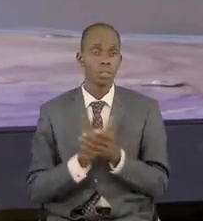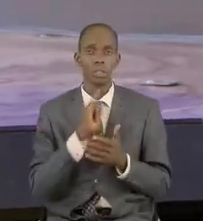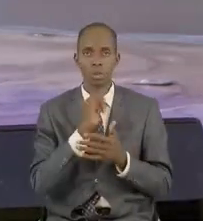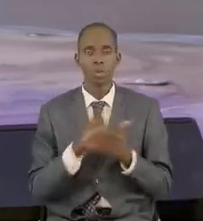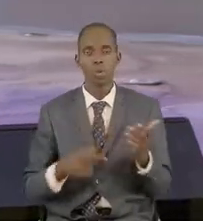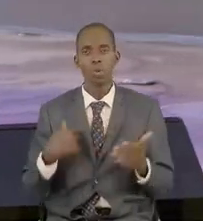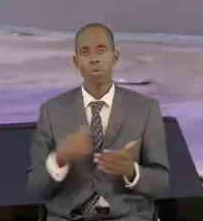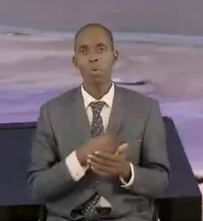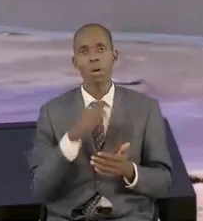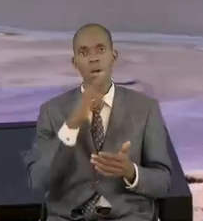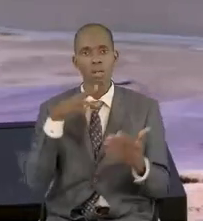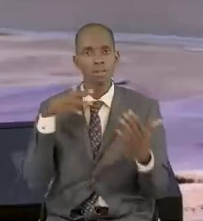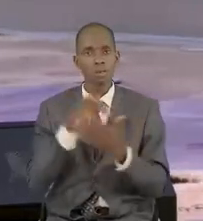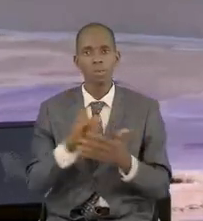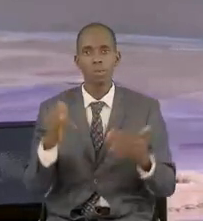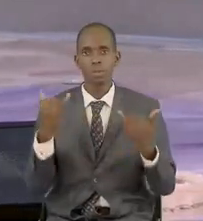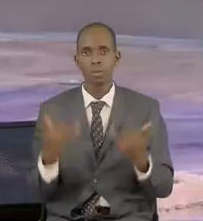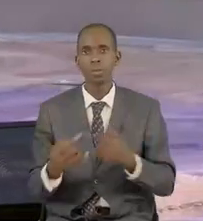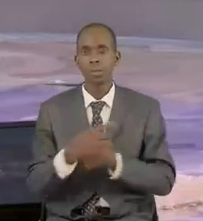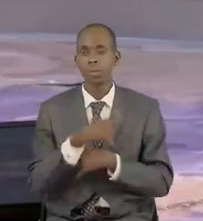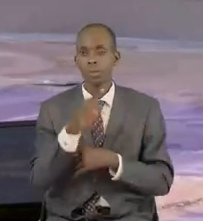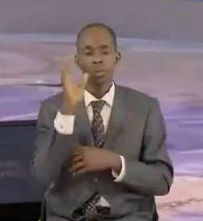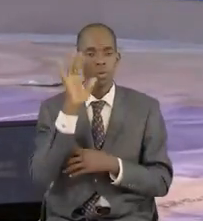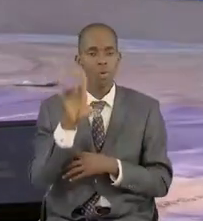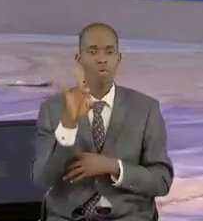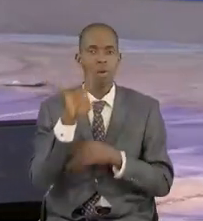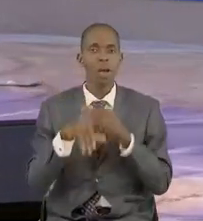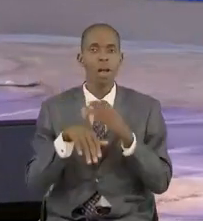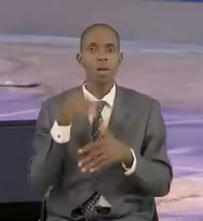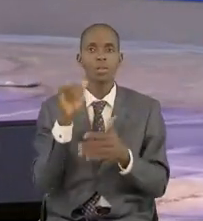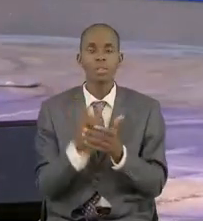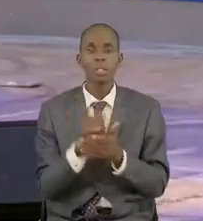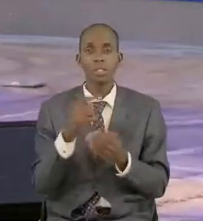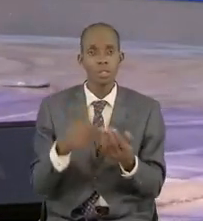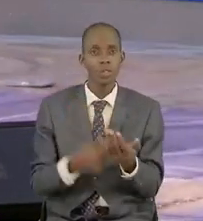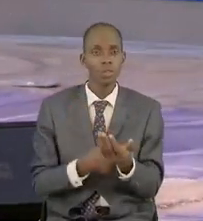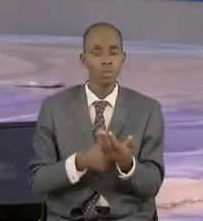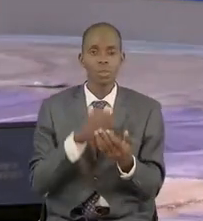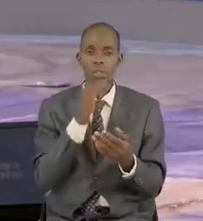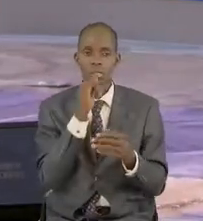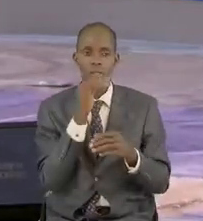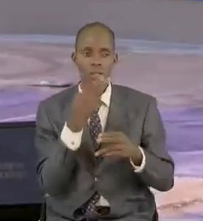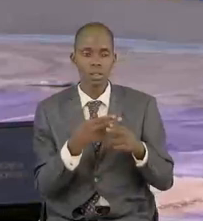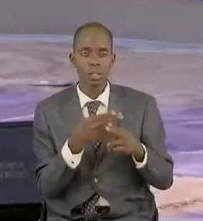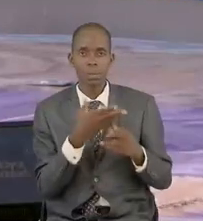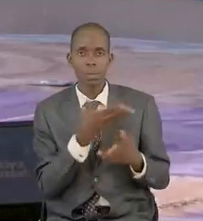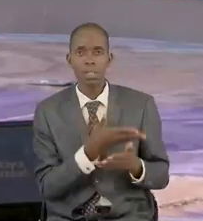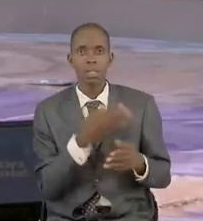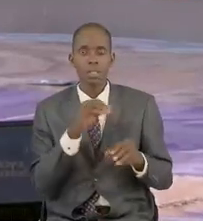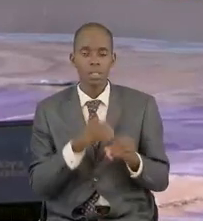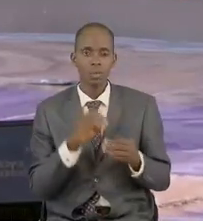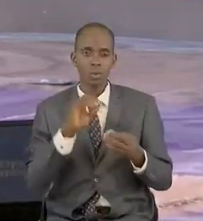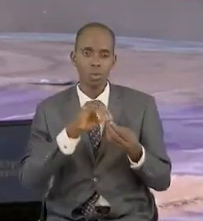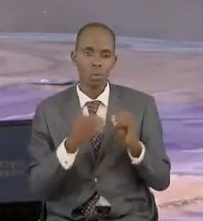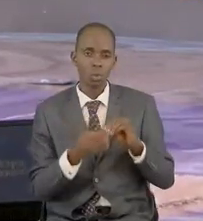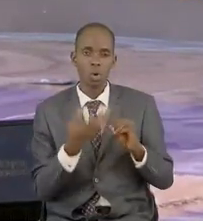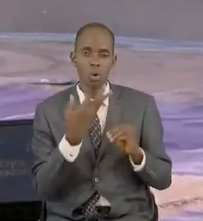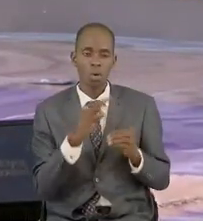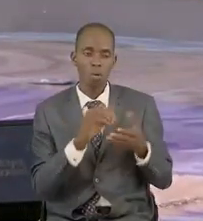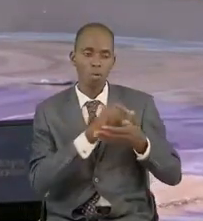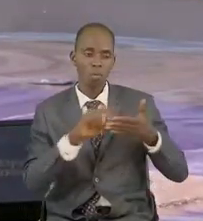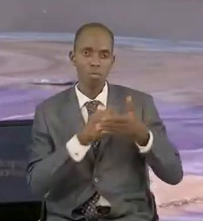c'est ce que nous allons étudier ce jour vous allez découvrir que l'Évangile est mentionné plusieurs dans